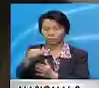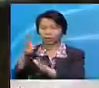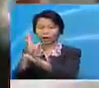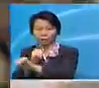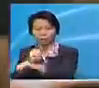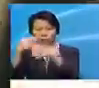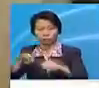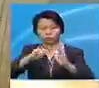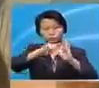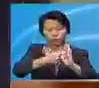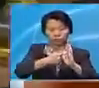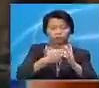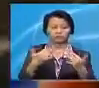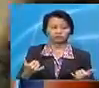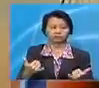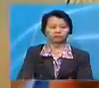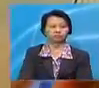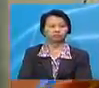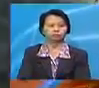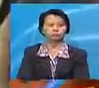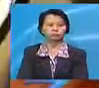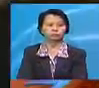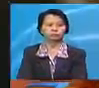sudah pun beroperasi setakat ini